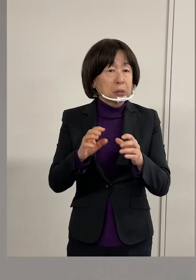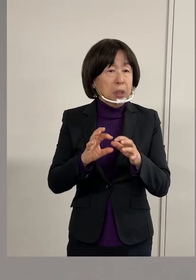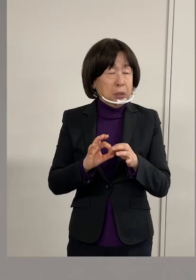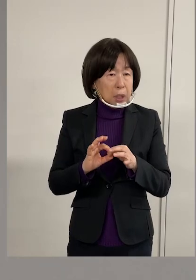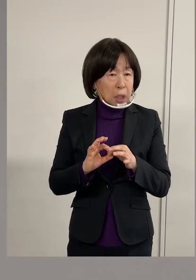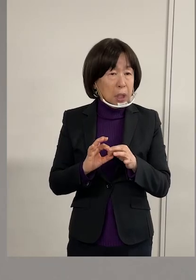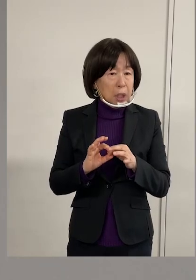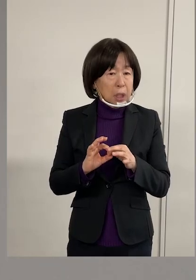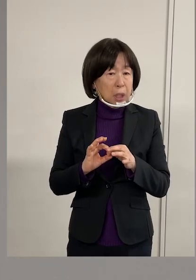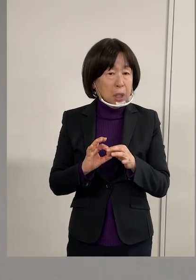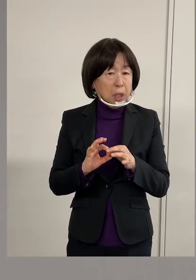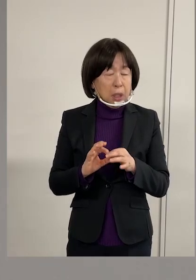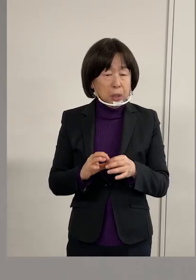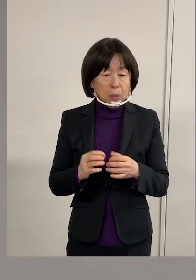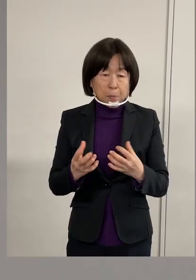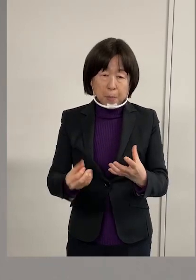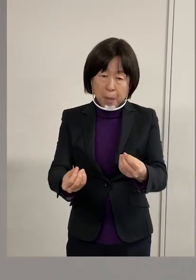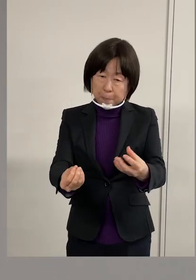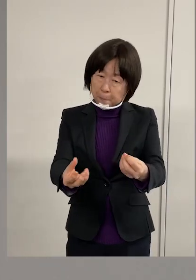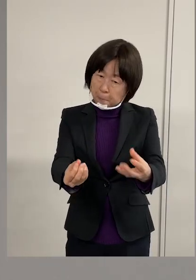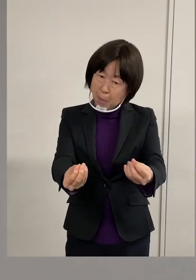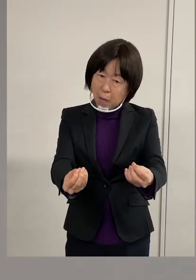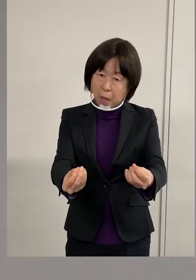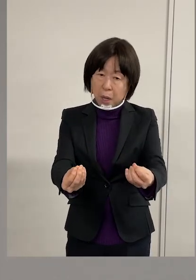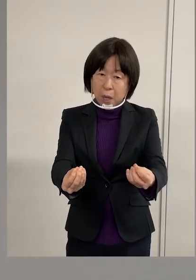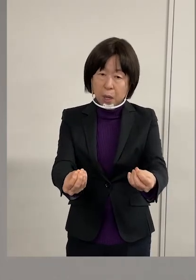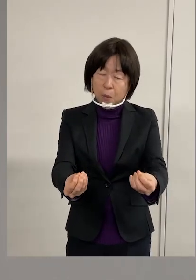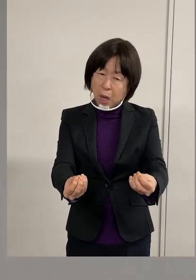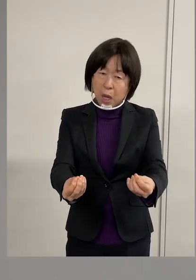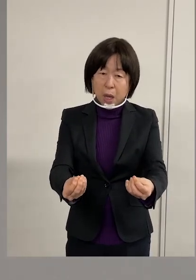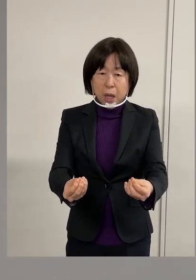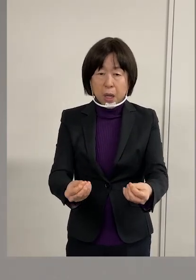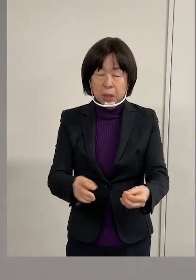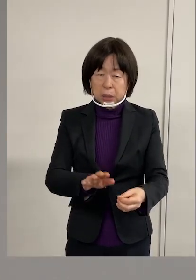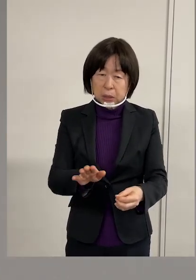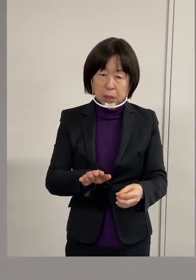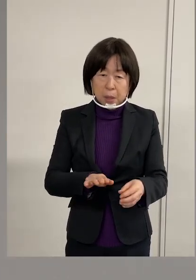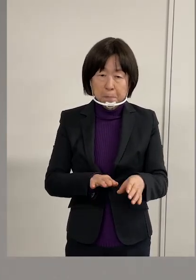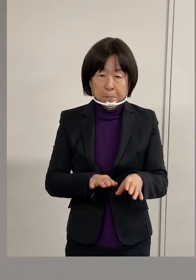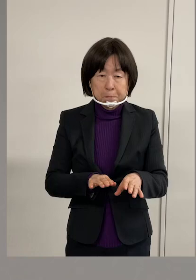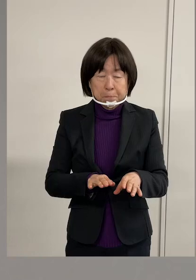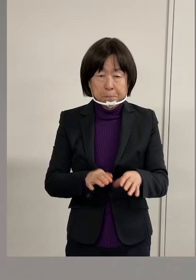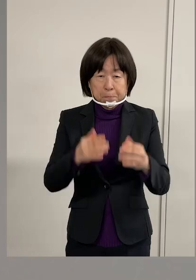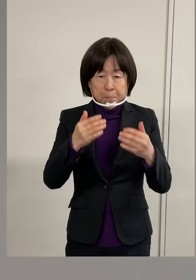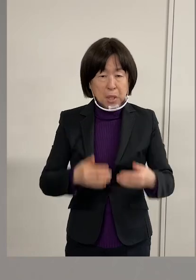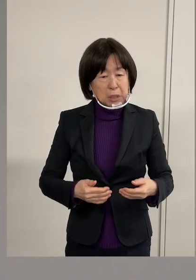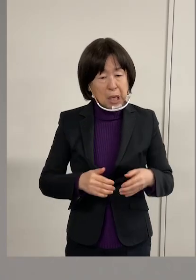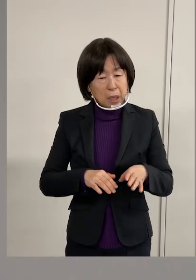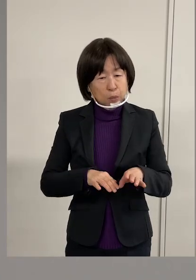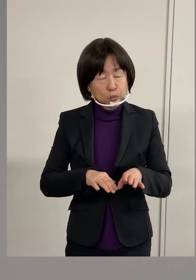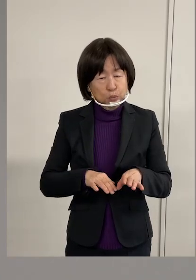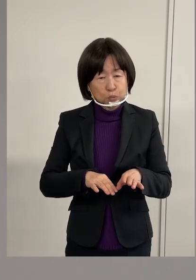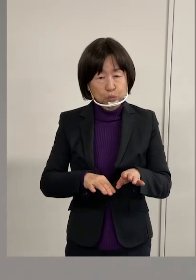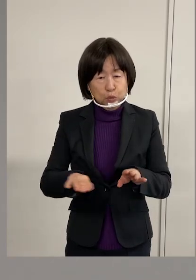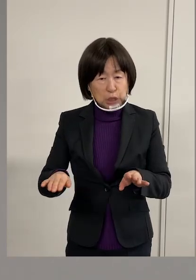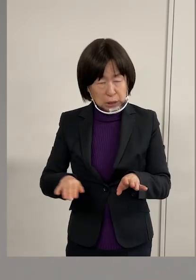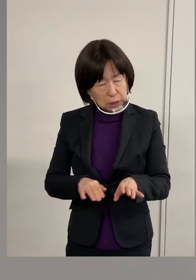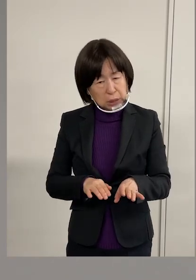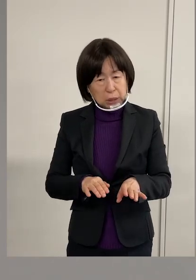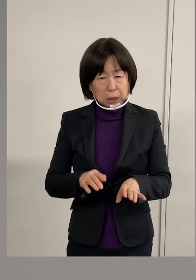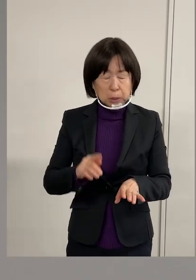置いておくのはバリアフリー以上少し課題が大きいので、何らかの対策がいるというふうには思っています。で、